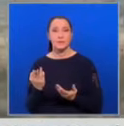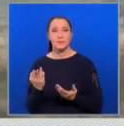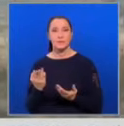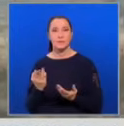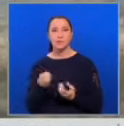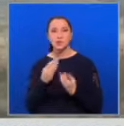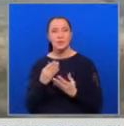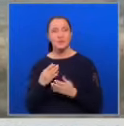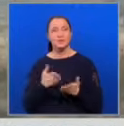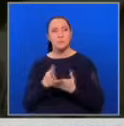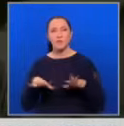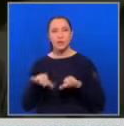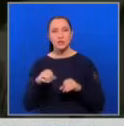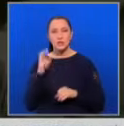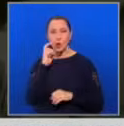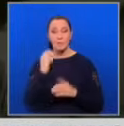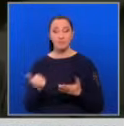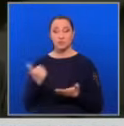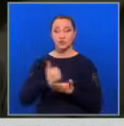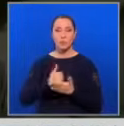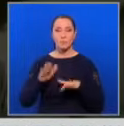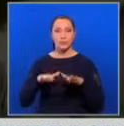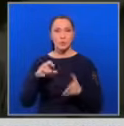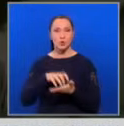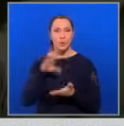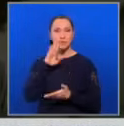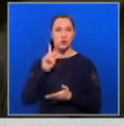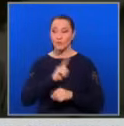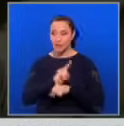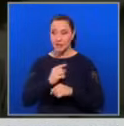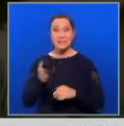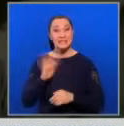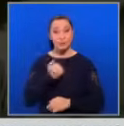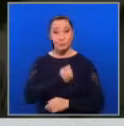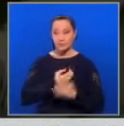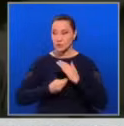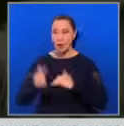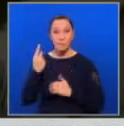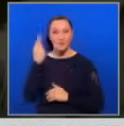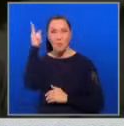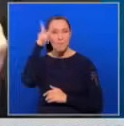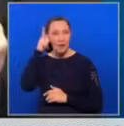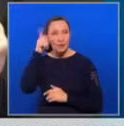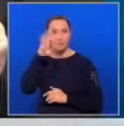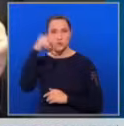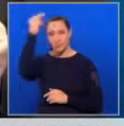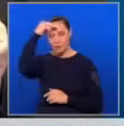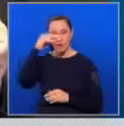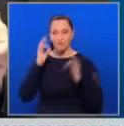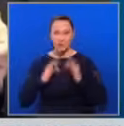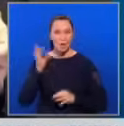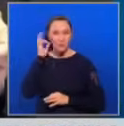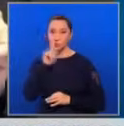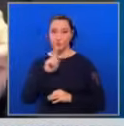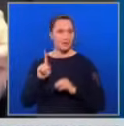властите в скопие начело на престъпната група е мъж който е избягал веднага след убийството първо в белград а после и в българия официално името